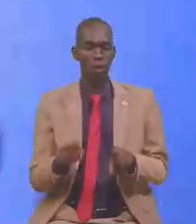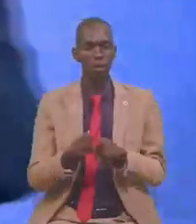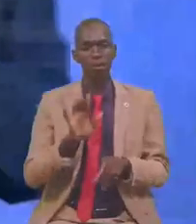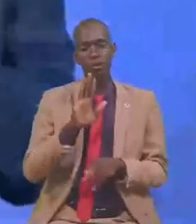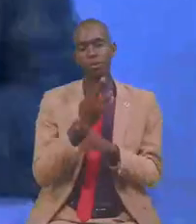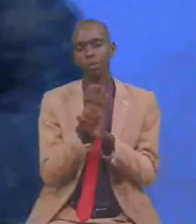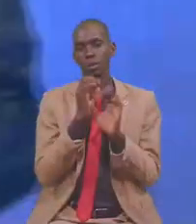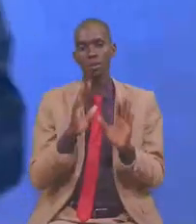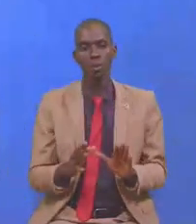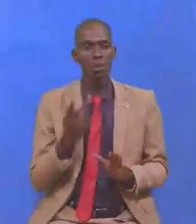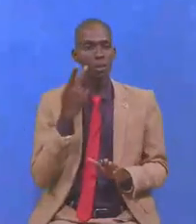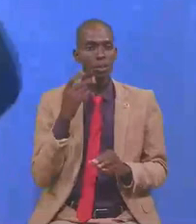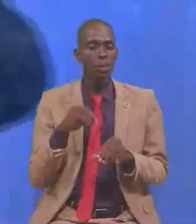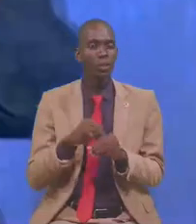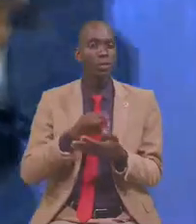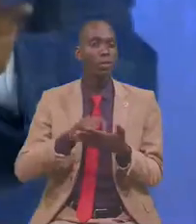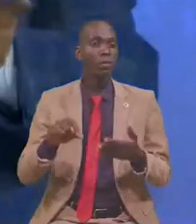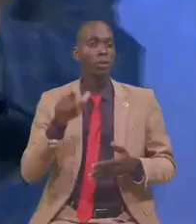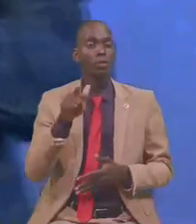verset 26 dit,